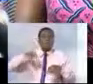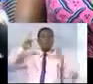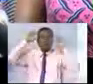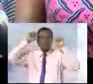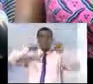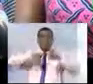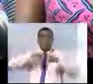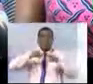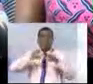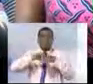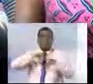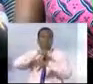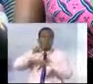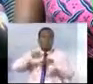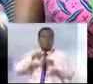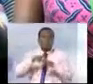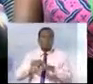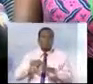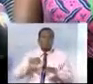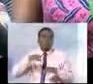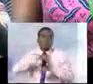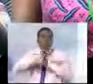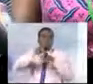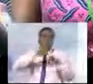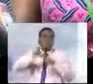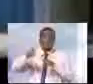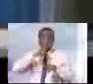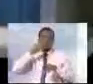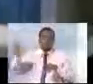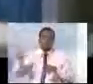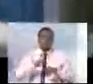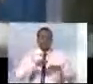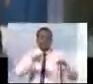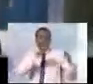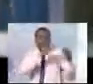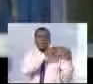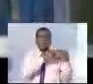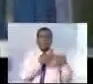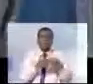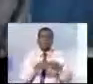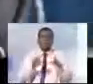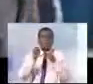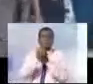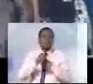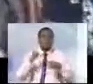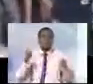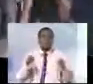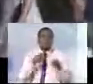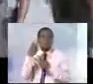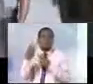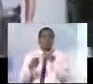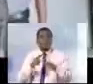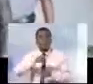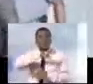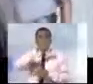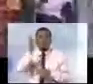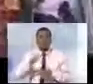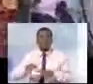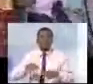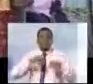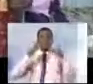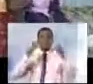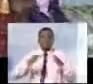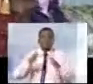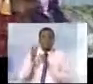blessés soient pris totalement en charge en des situations pareilles une visite n'est jamais de trop ou